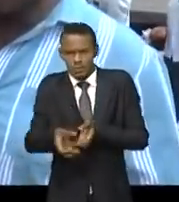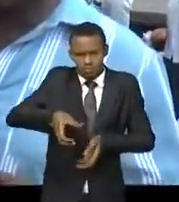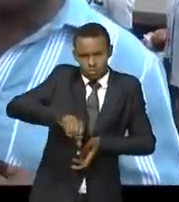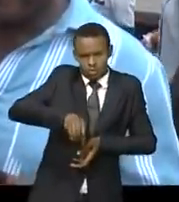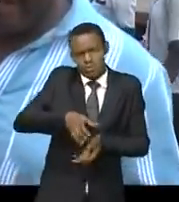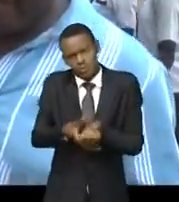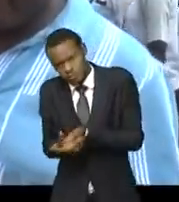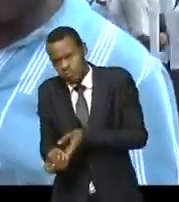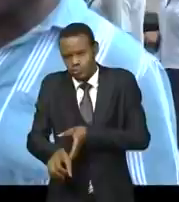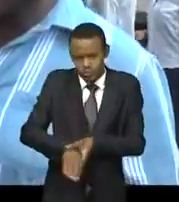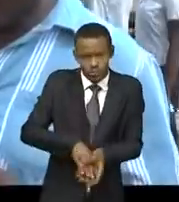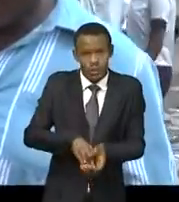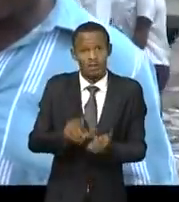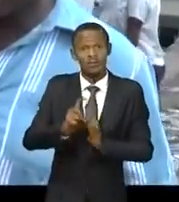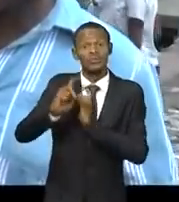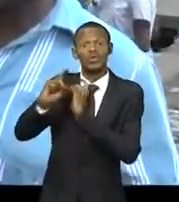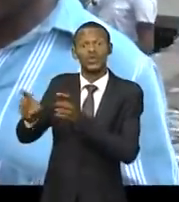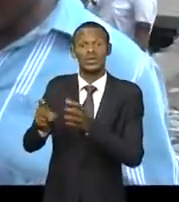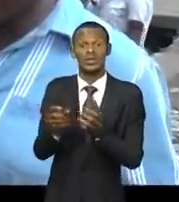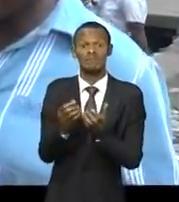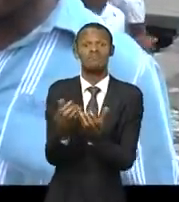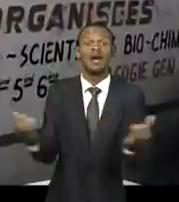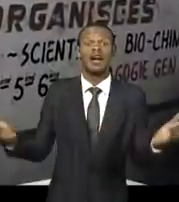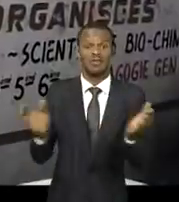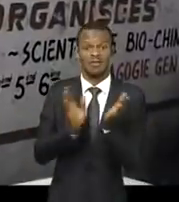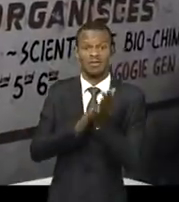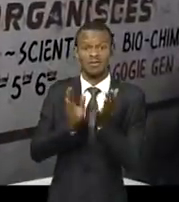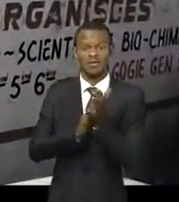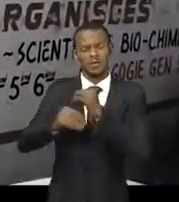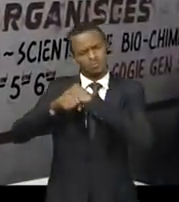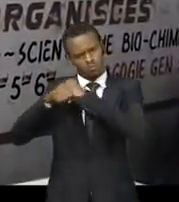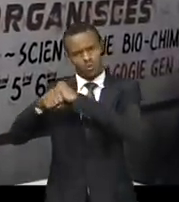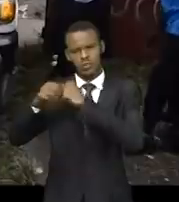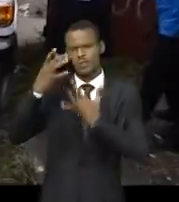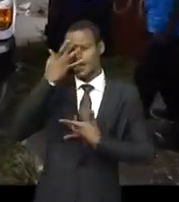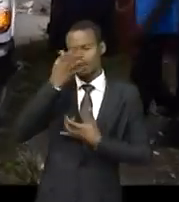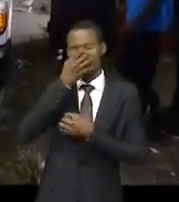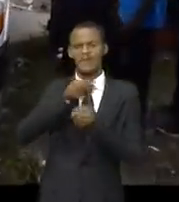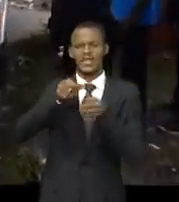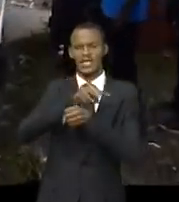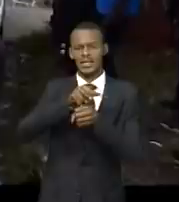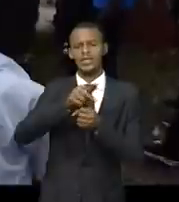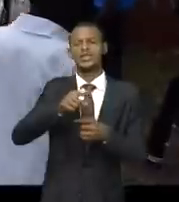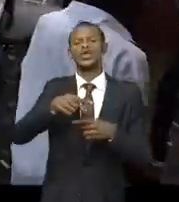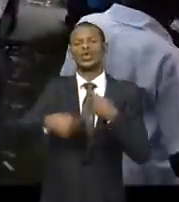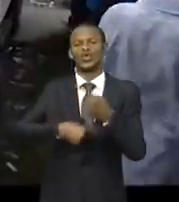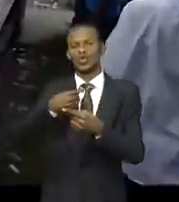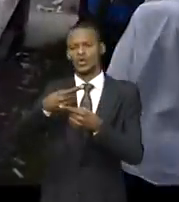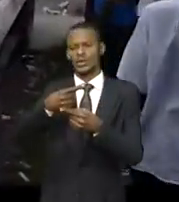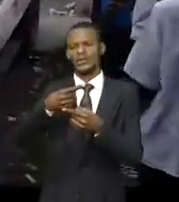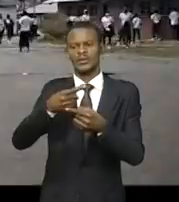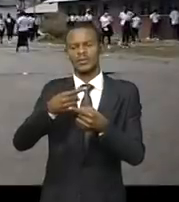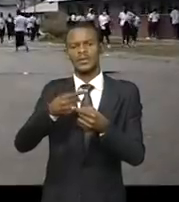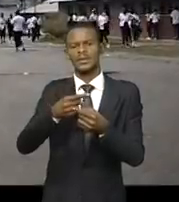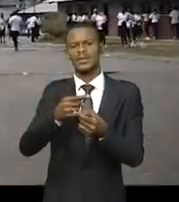protection des élèves contre la COVID-19. De l'Institut Lodja, passant par l'Institut scientifique pédagogique de